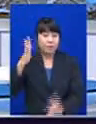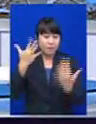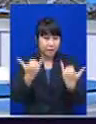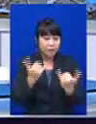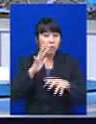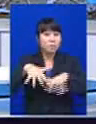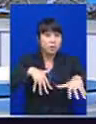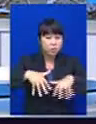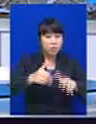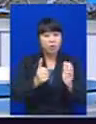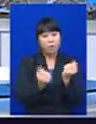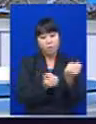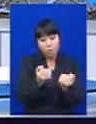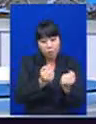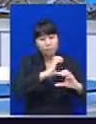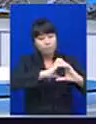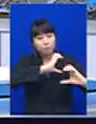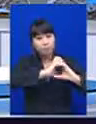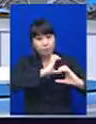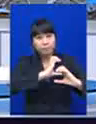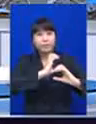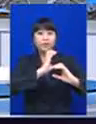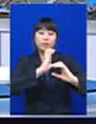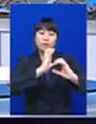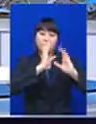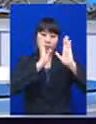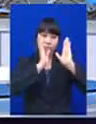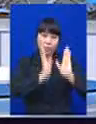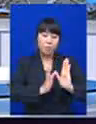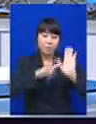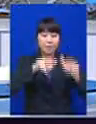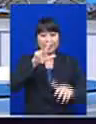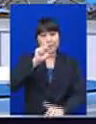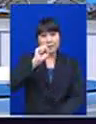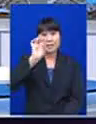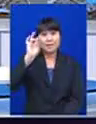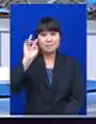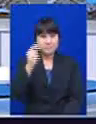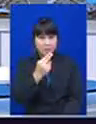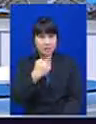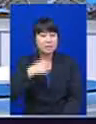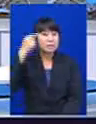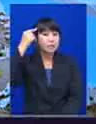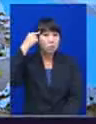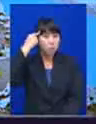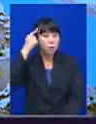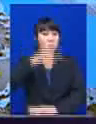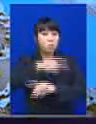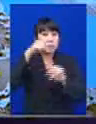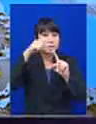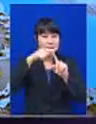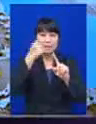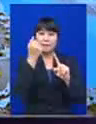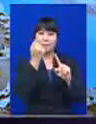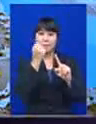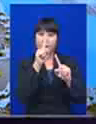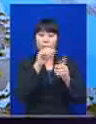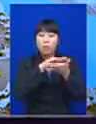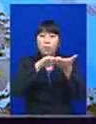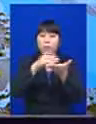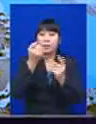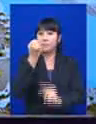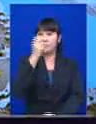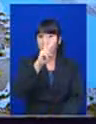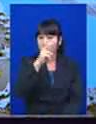ก็เดินทางด้วยรถปคสกว่า 370,000คนแล้วก็คาดนะครับว่าในช่วงวันที่ 11เอ่อขออภัยครับ